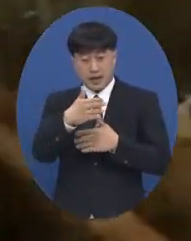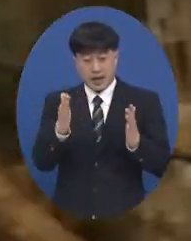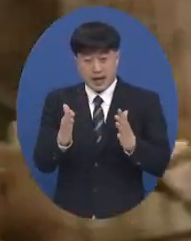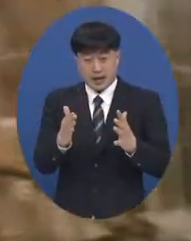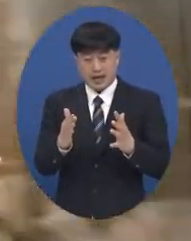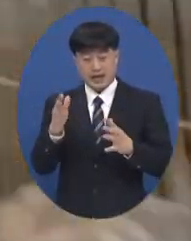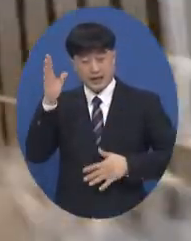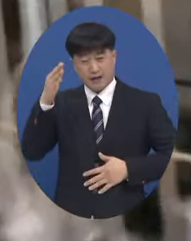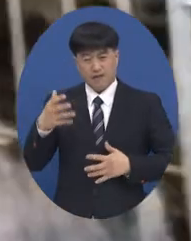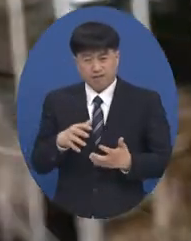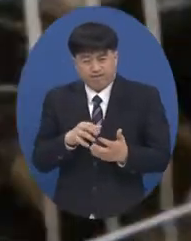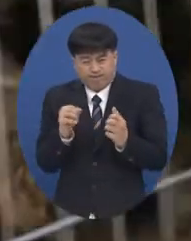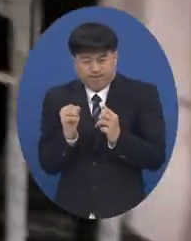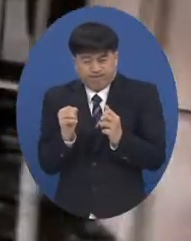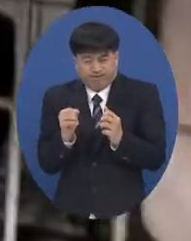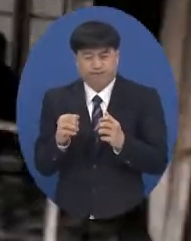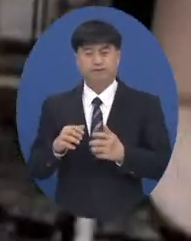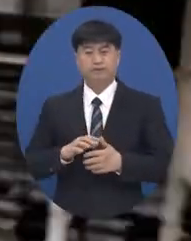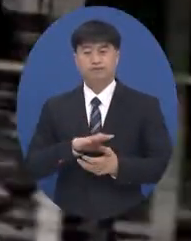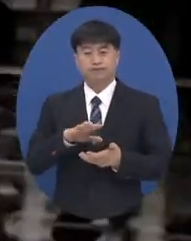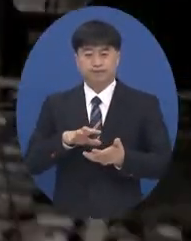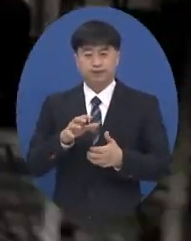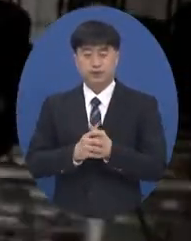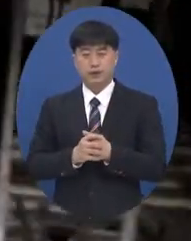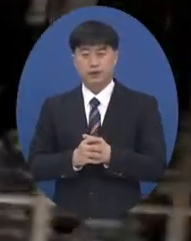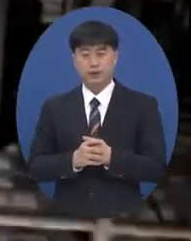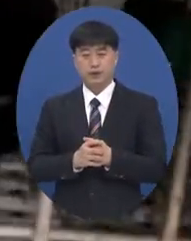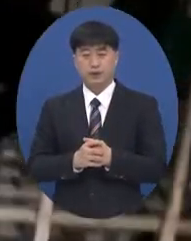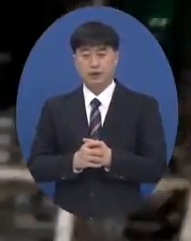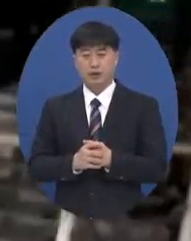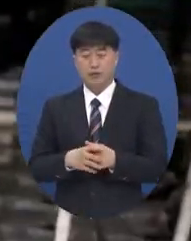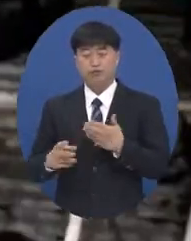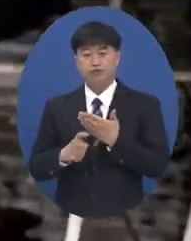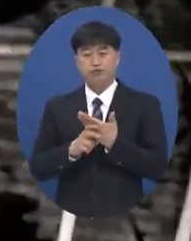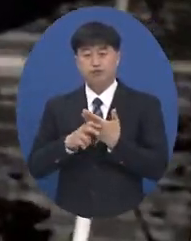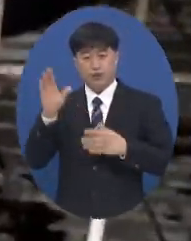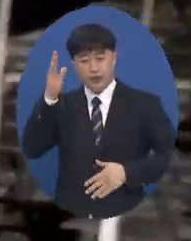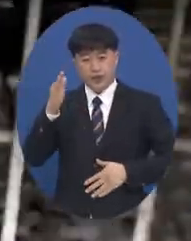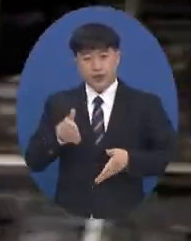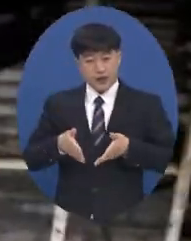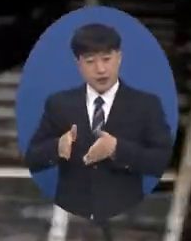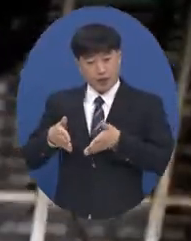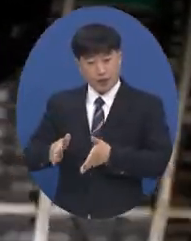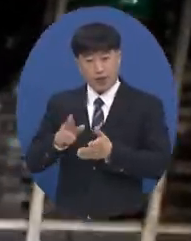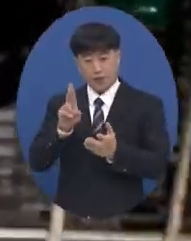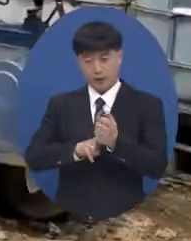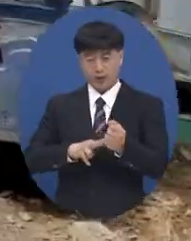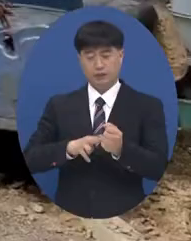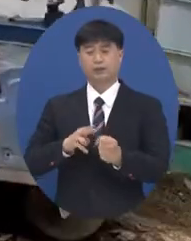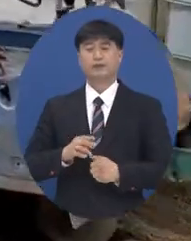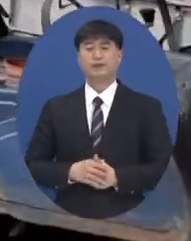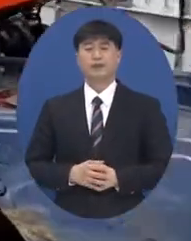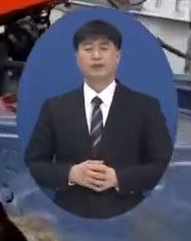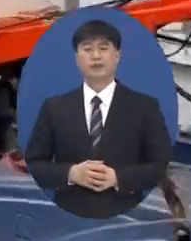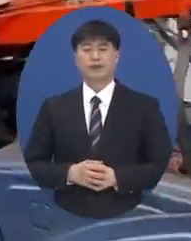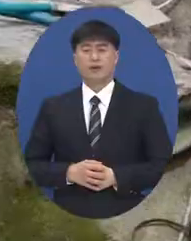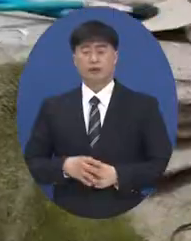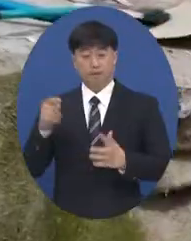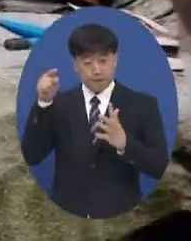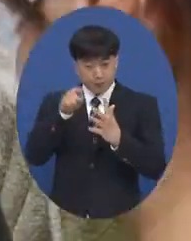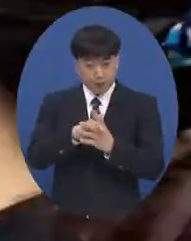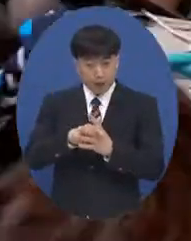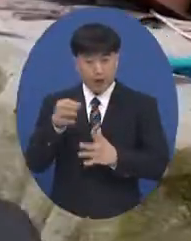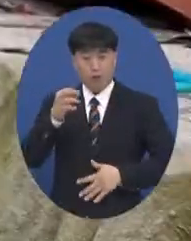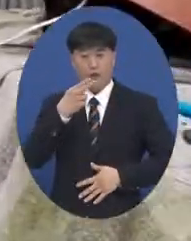개들이 비좁은 듯 엉켜 있습니다. 열악한 환경에서 불법으로 개를 번식시켜 판매해온 겁니다. 적발된